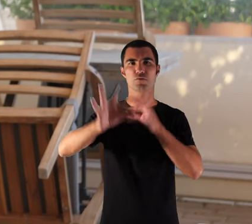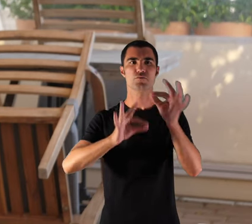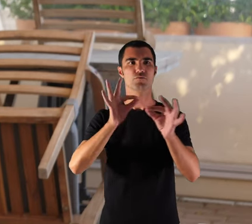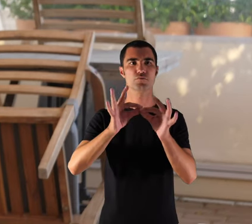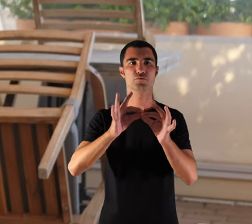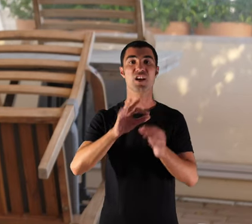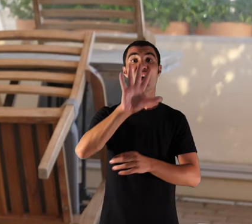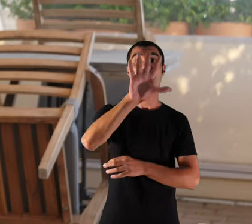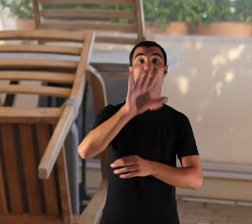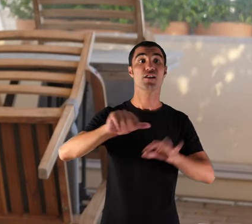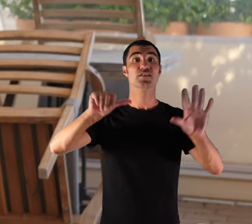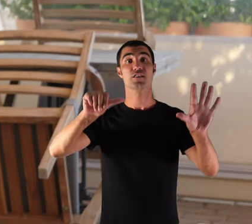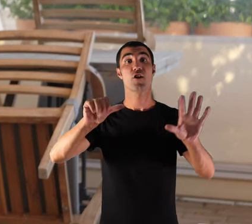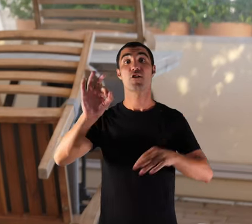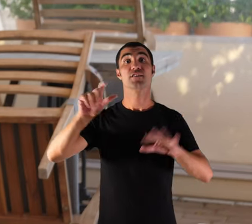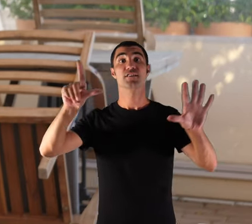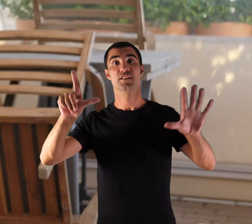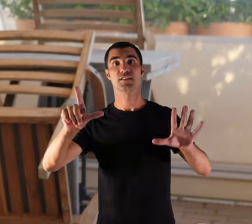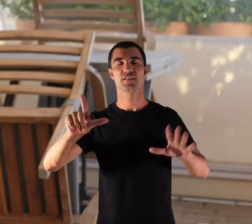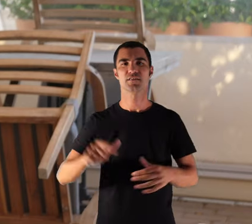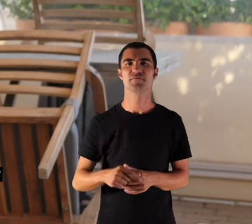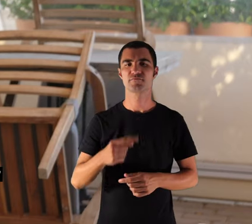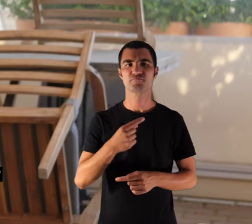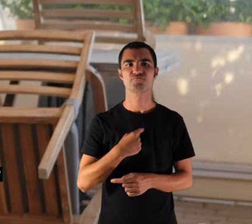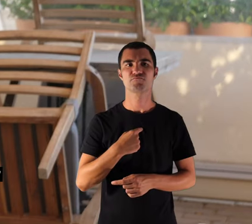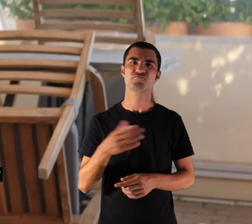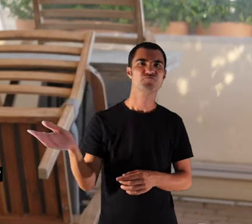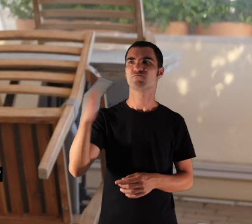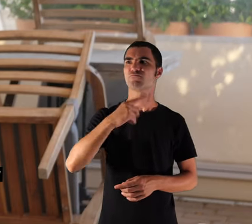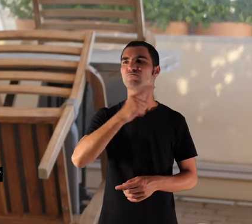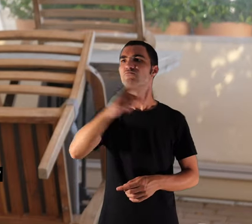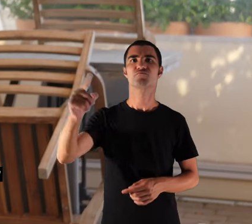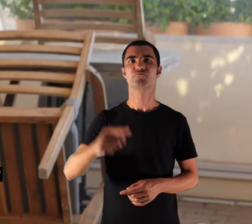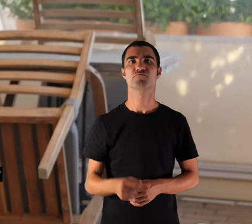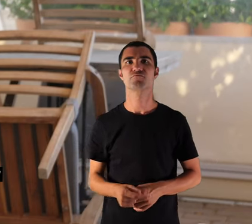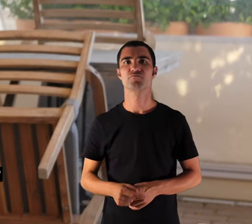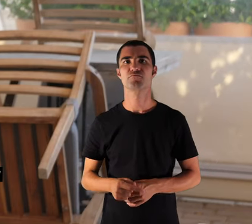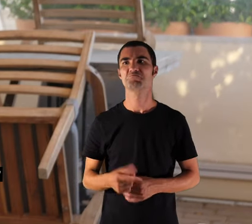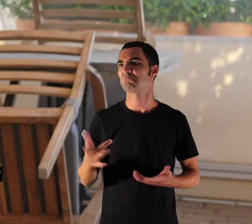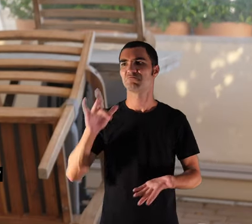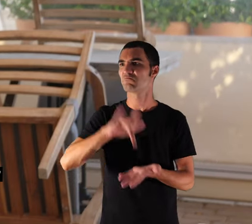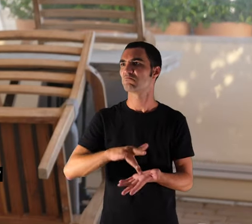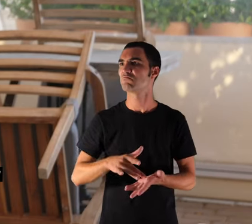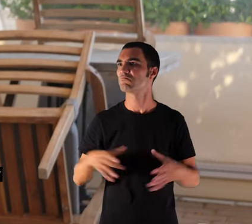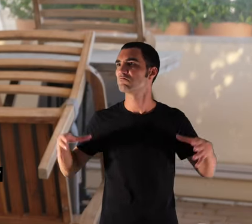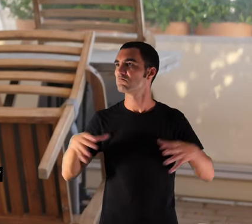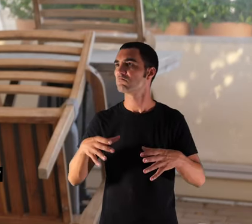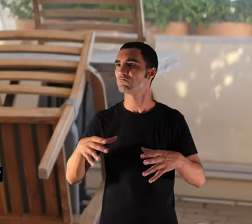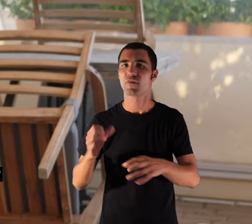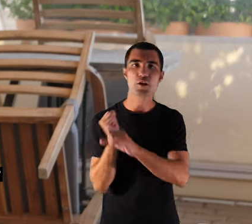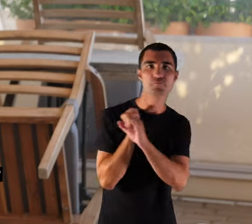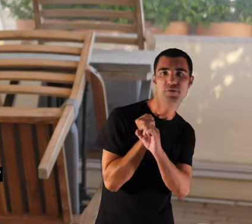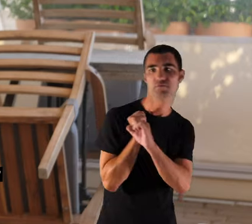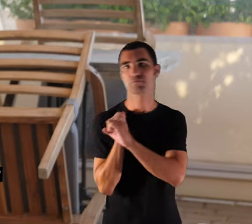era 5 o 6 o 7, e gli parlano di perché? Quando poi una purpose a